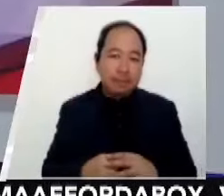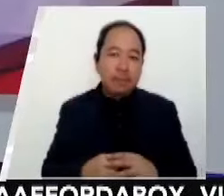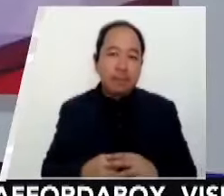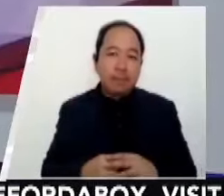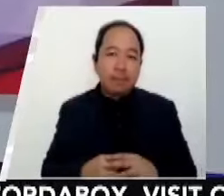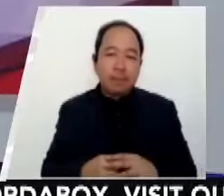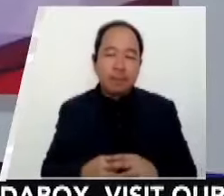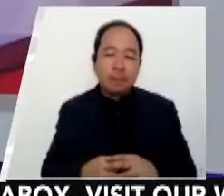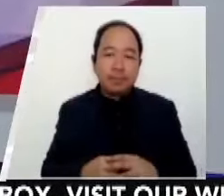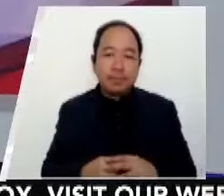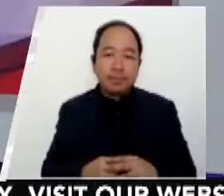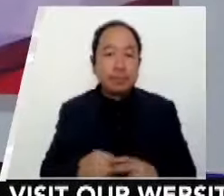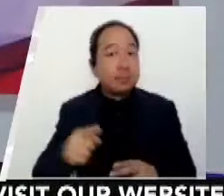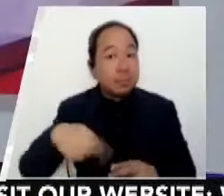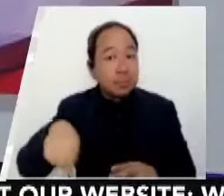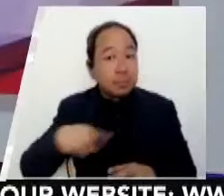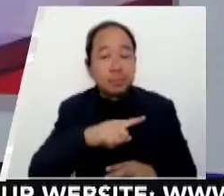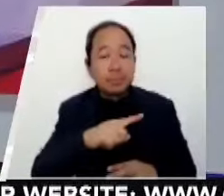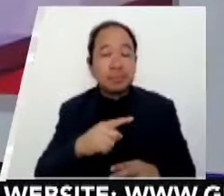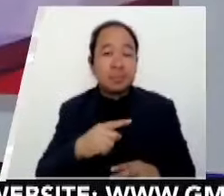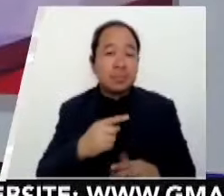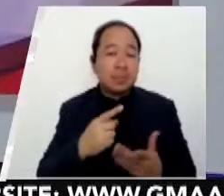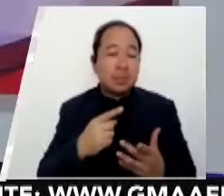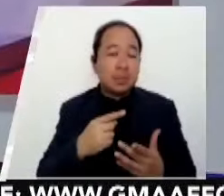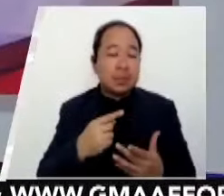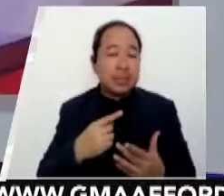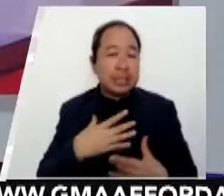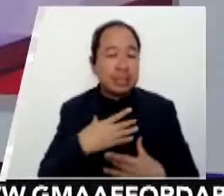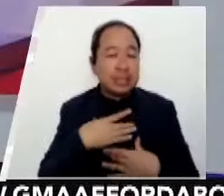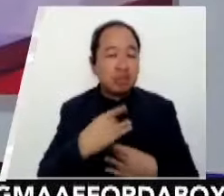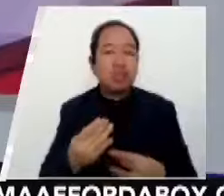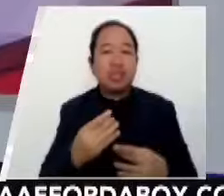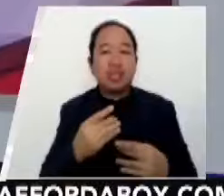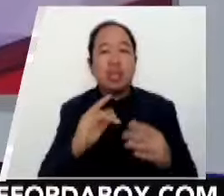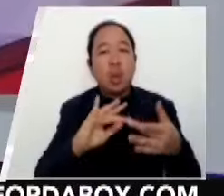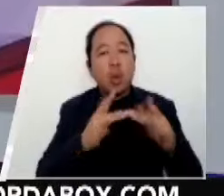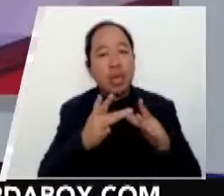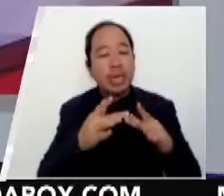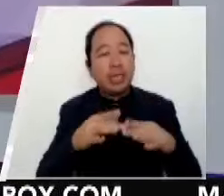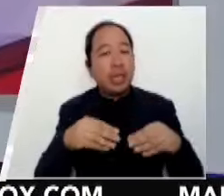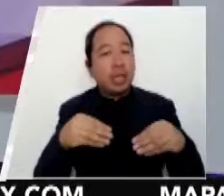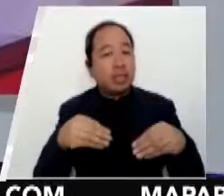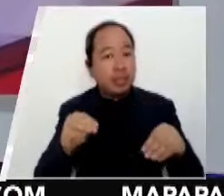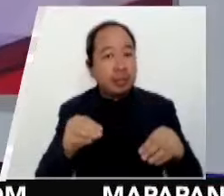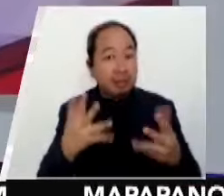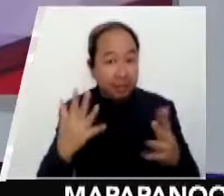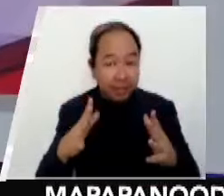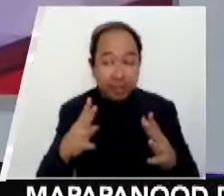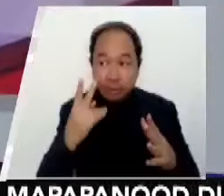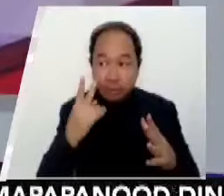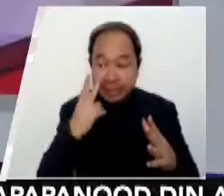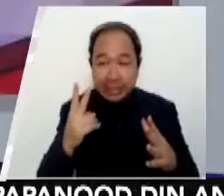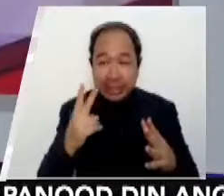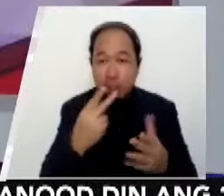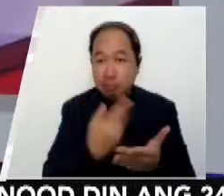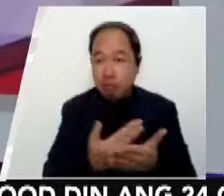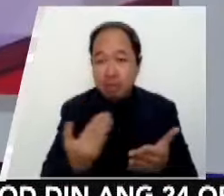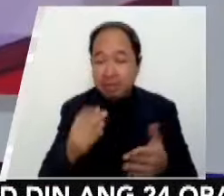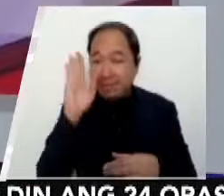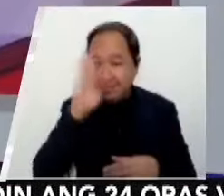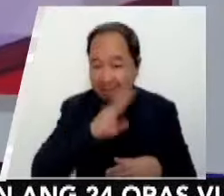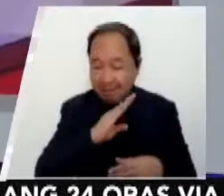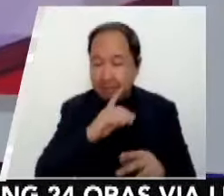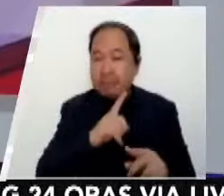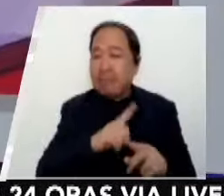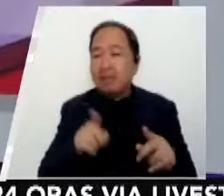Sa mga mahilig mag-online shopping, naranasan nyo na ba makatanggap ng produktong may sira? Pero ayaw palitan